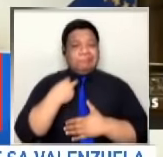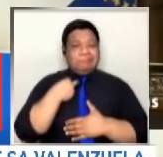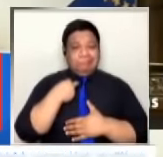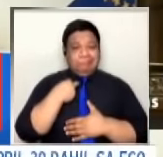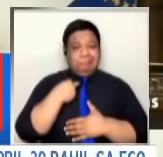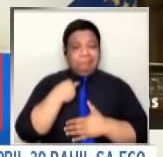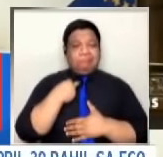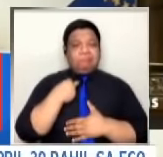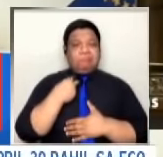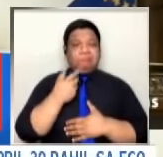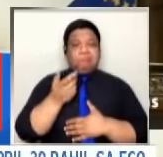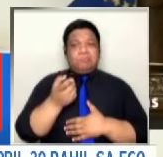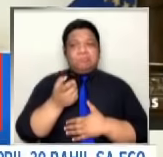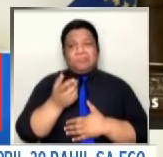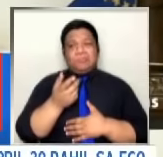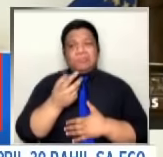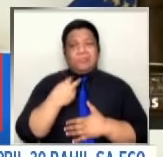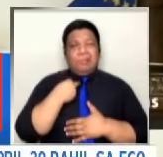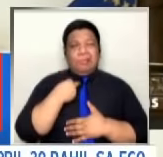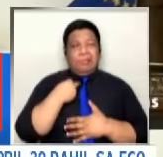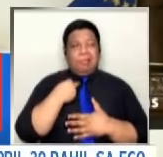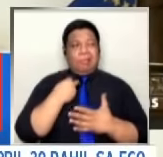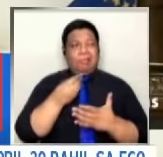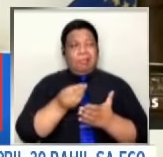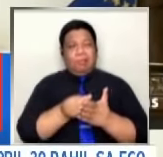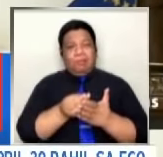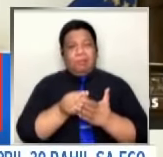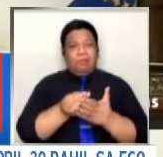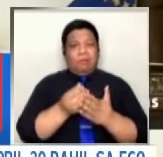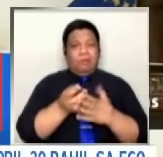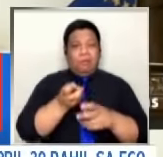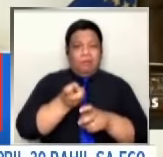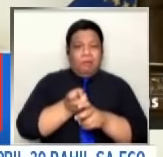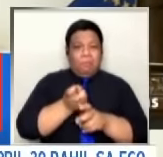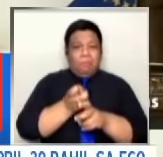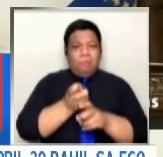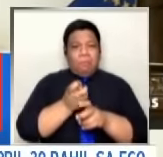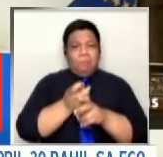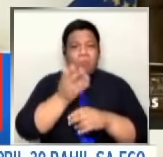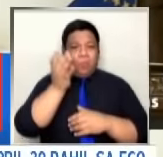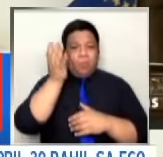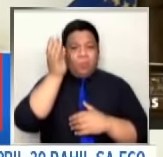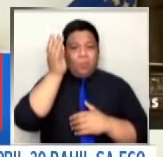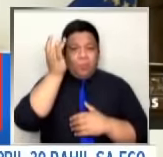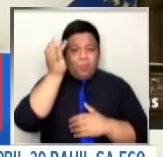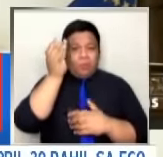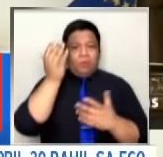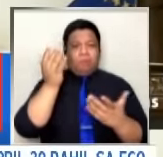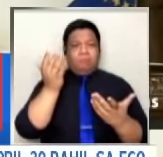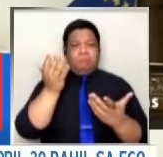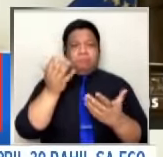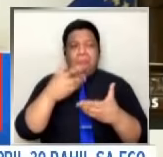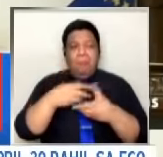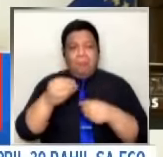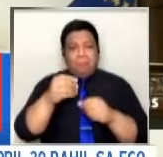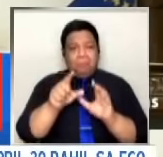ano kayo sa pera, naghirap kayo kasi walang, hindi makalabas,